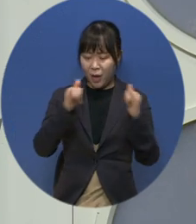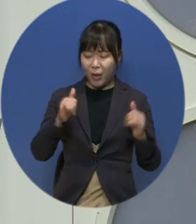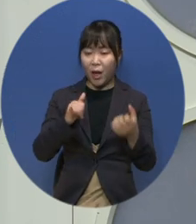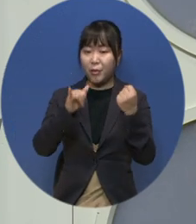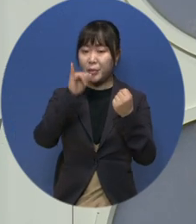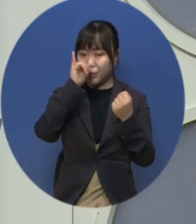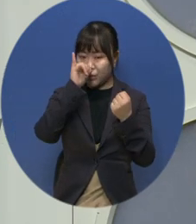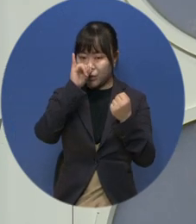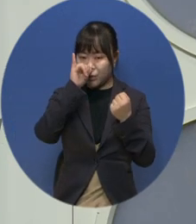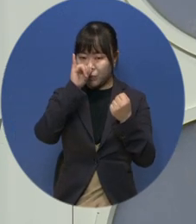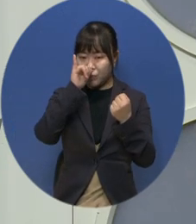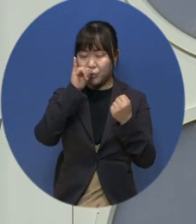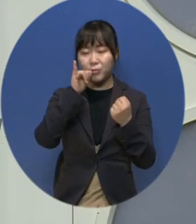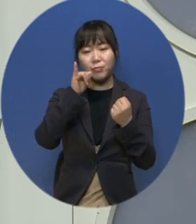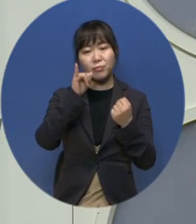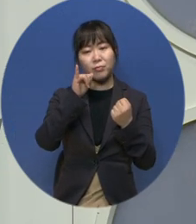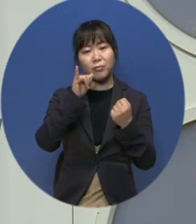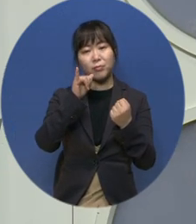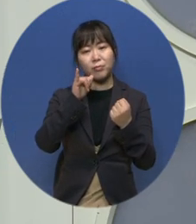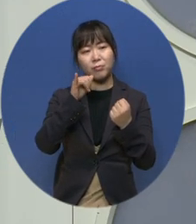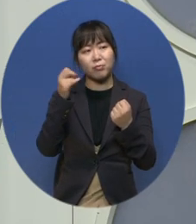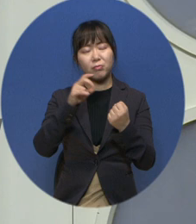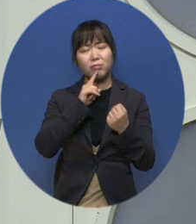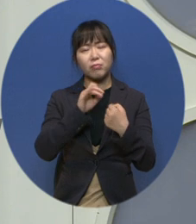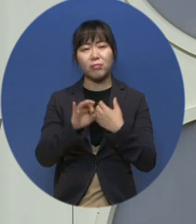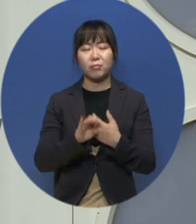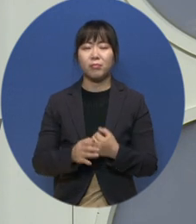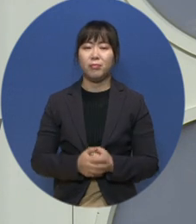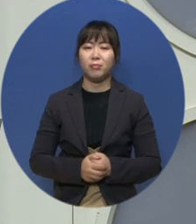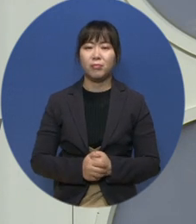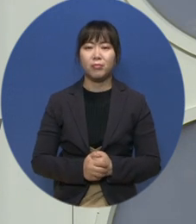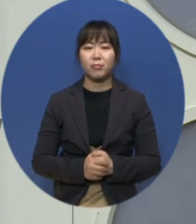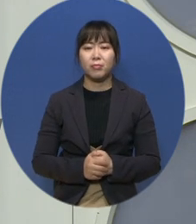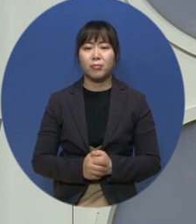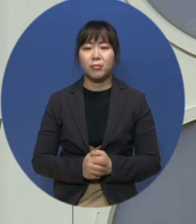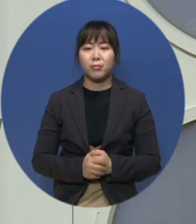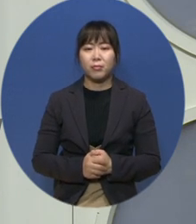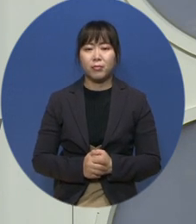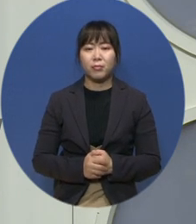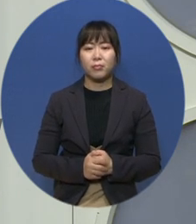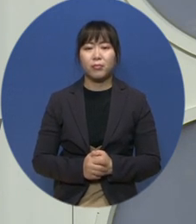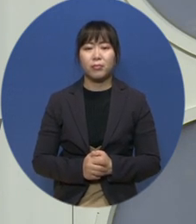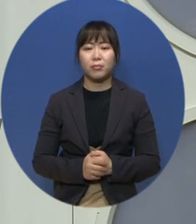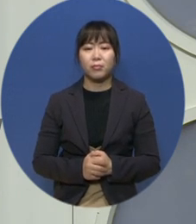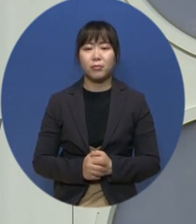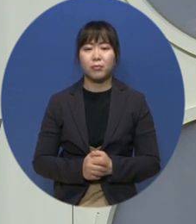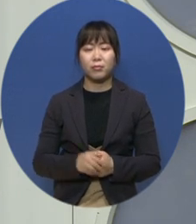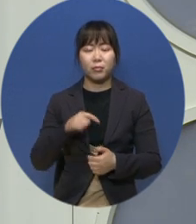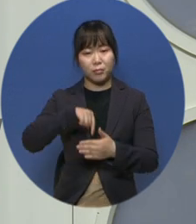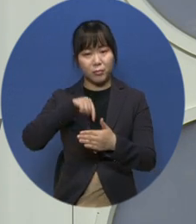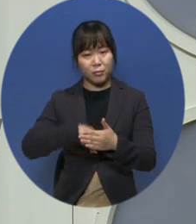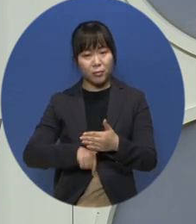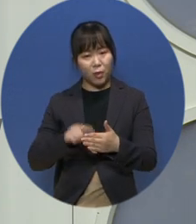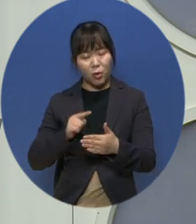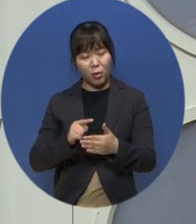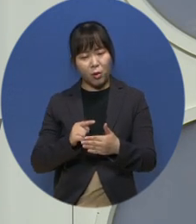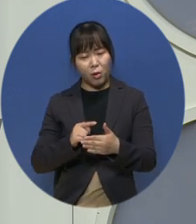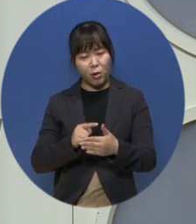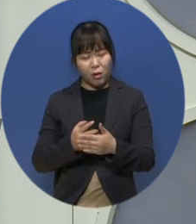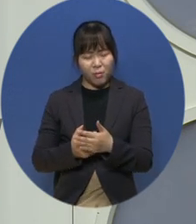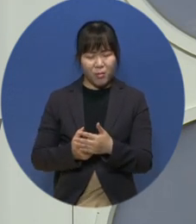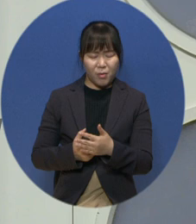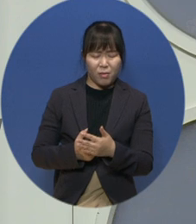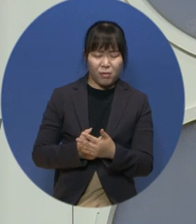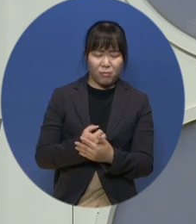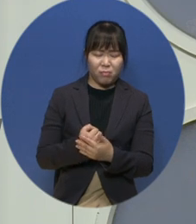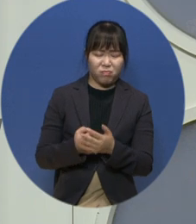있는 그러니까 말하자면 그 내적인 어떤 충동이나 이런 거를